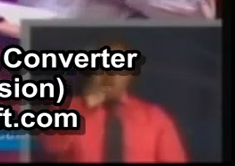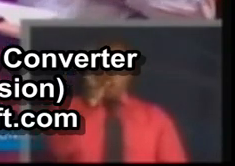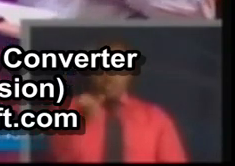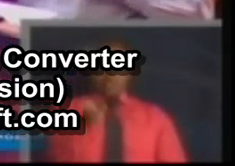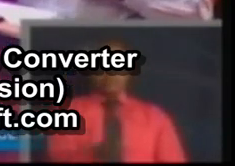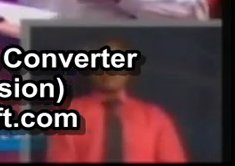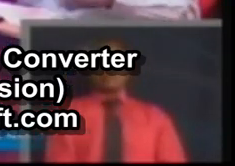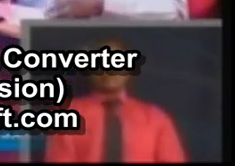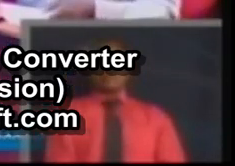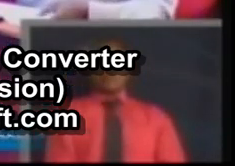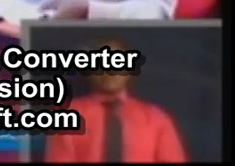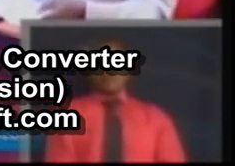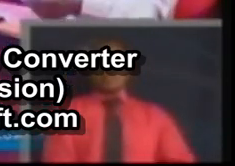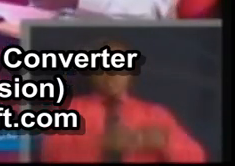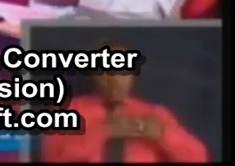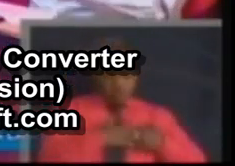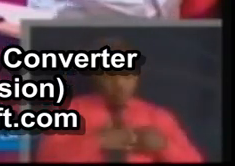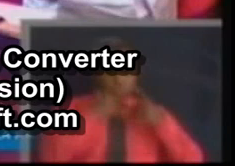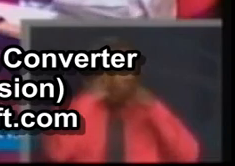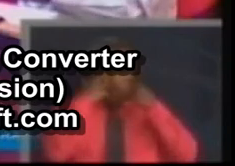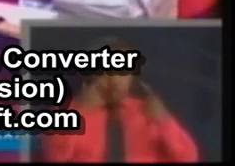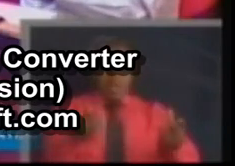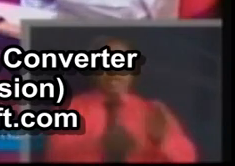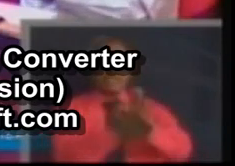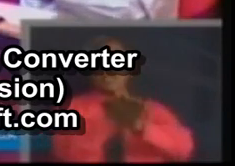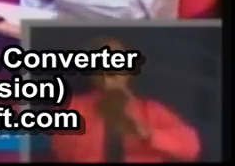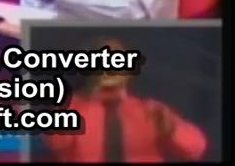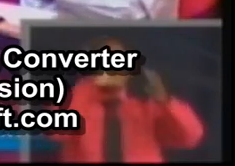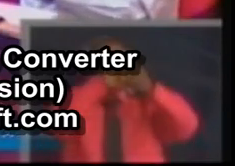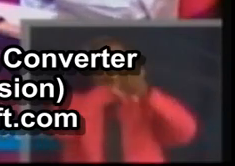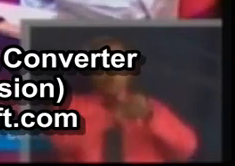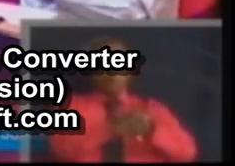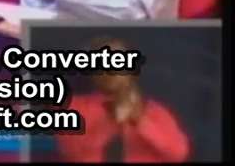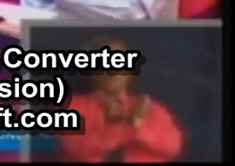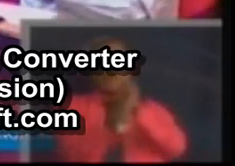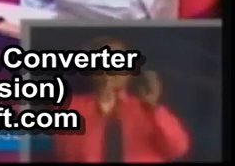nashukuru kwa kuniona. Nianze tu kwamba mimi naunga mkono marekebisho haya,